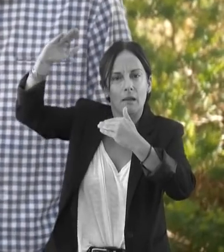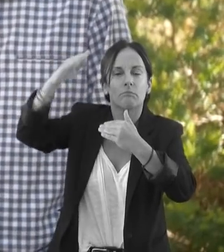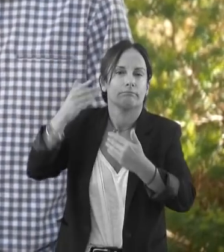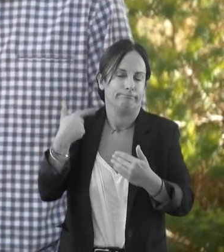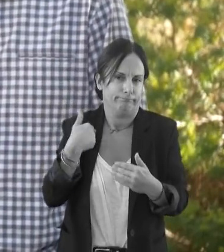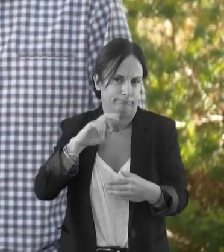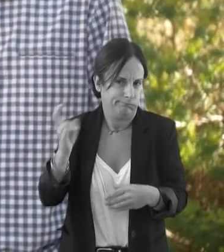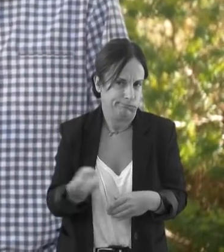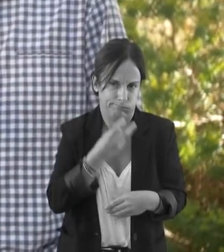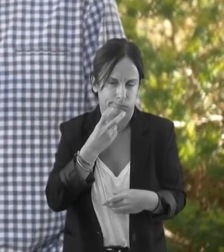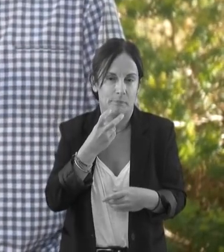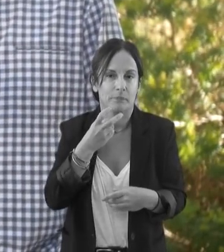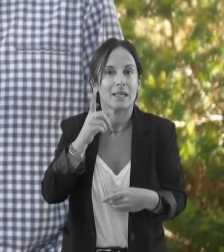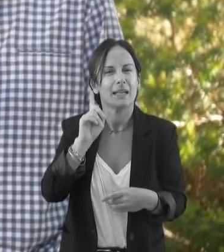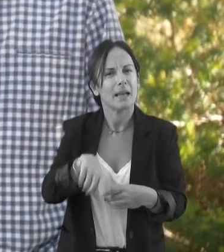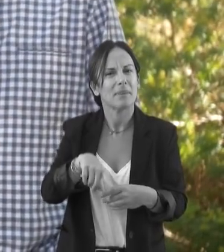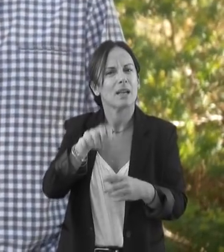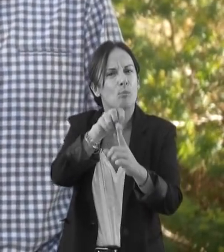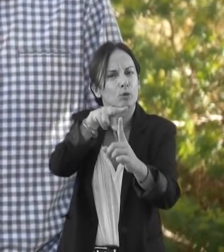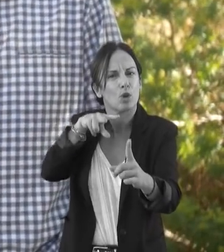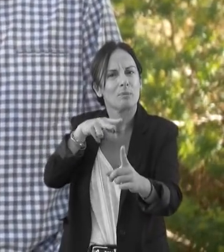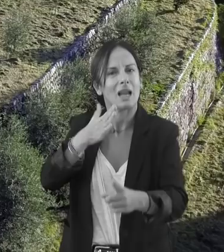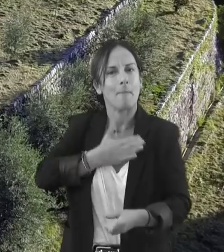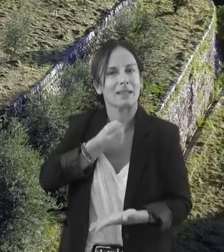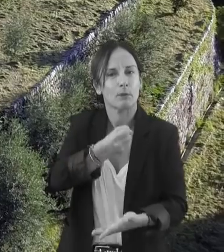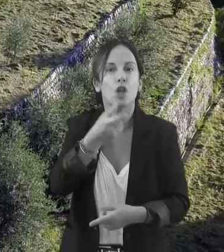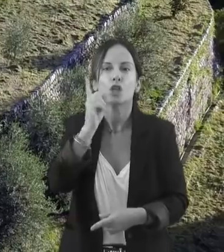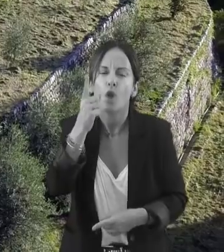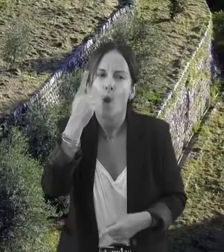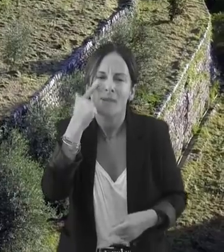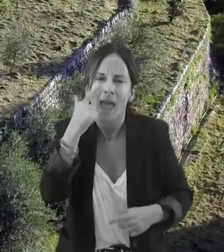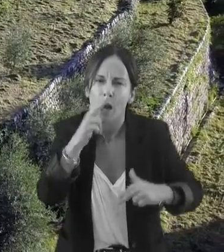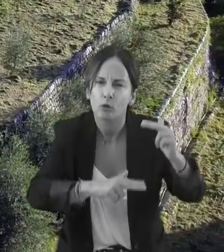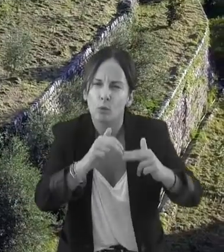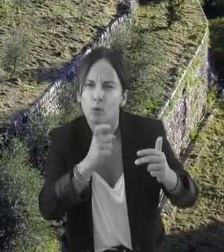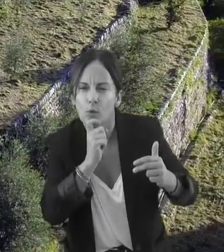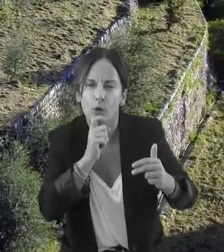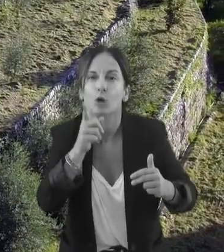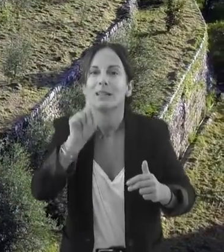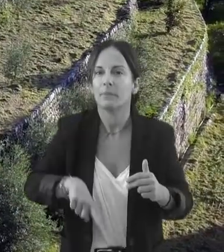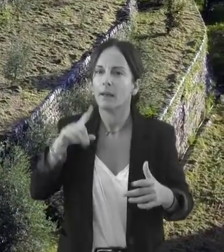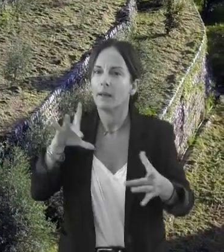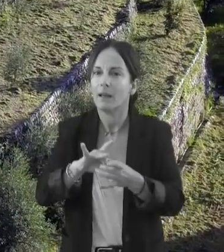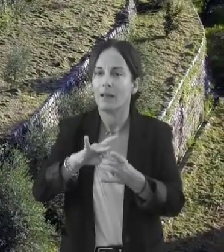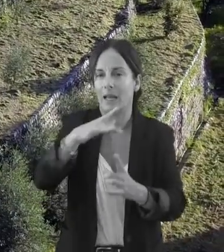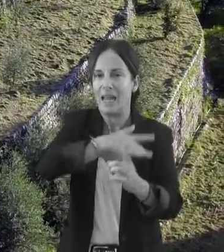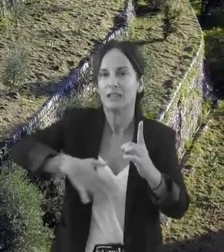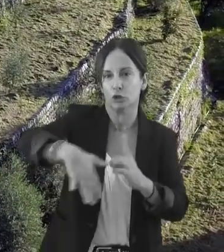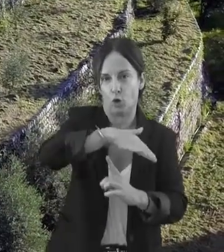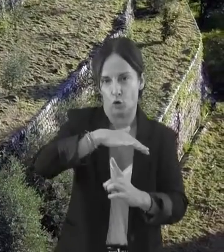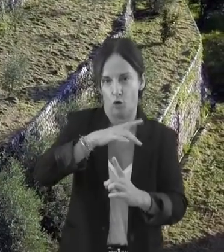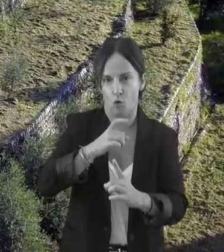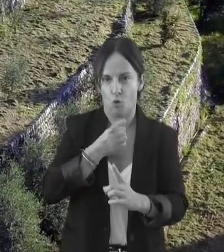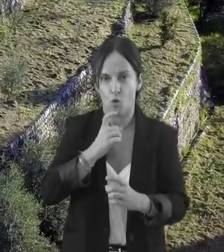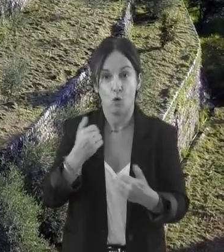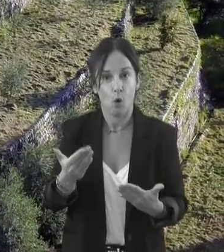fet de fer marjades, no és la mateixa solució a tots els tipus de terrenys, sinó que són distintes tipologies per